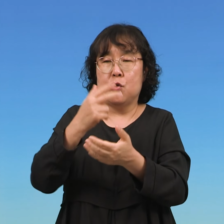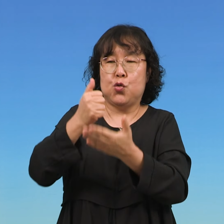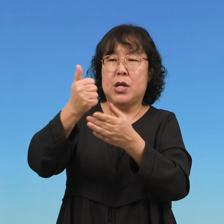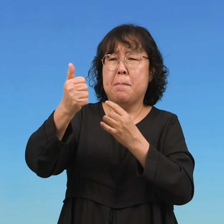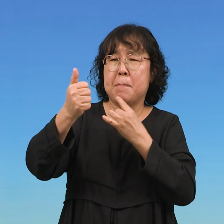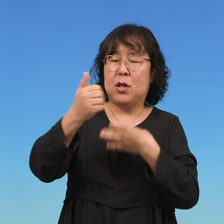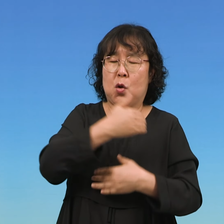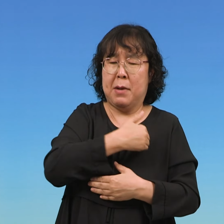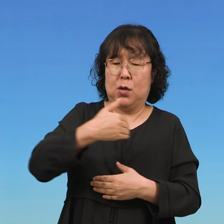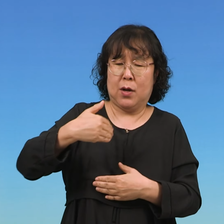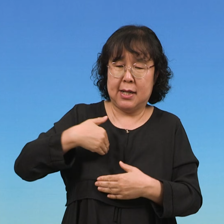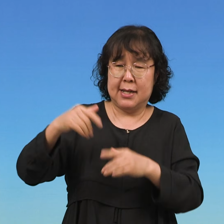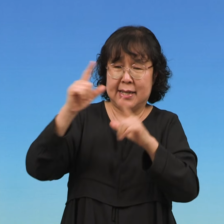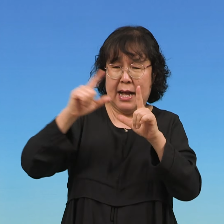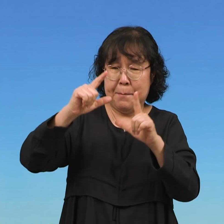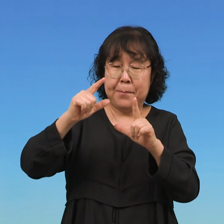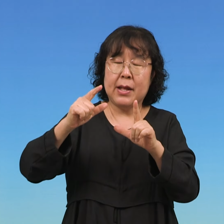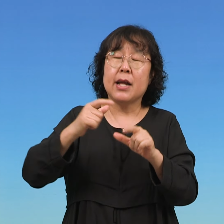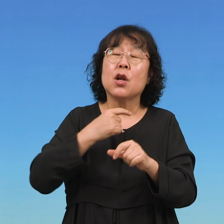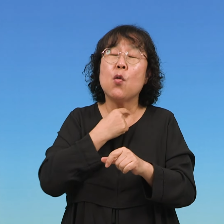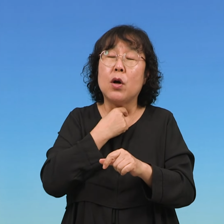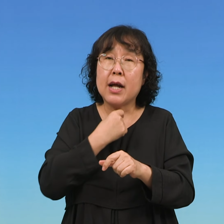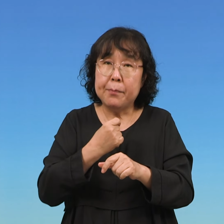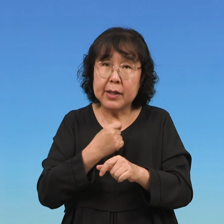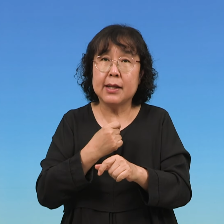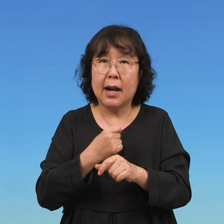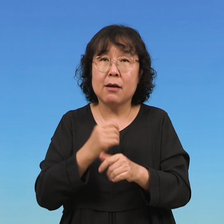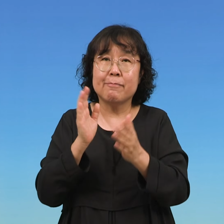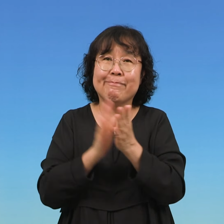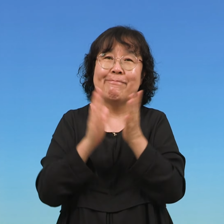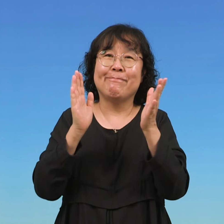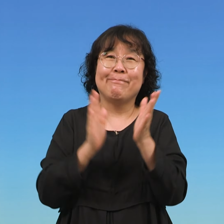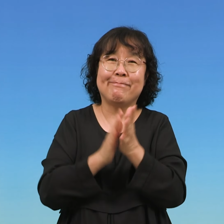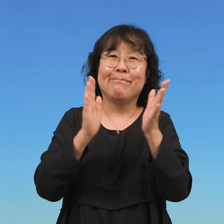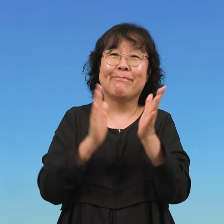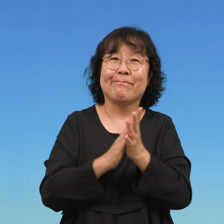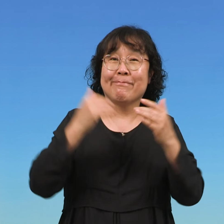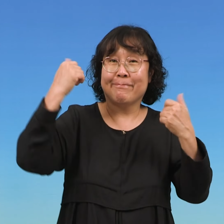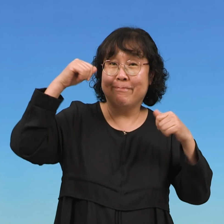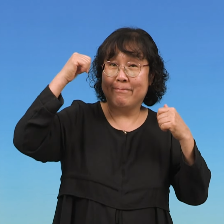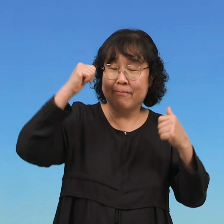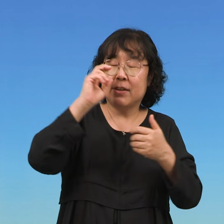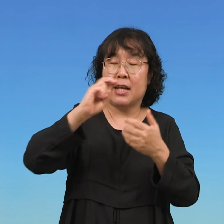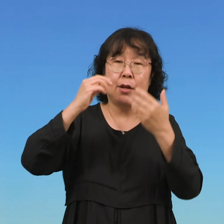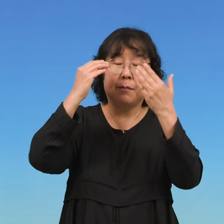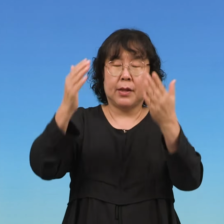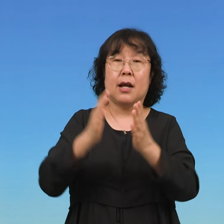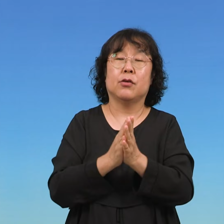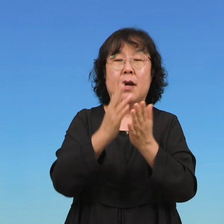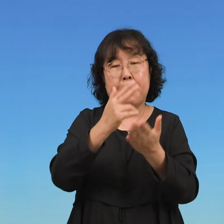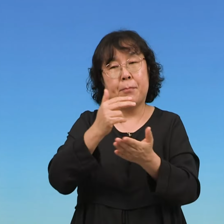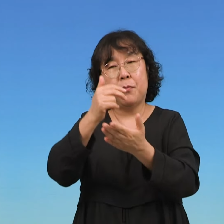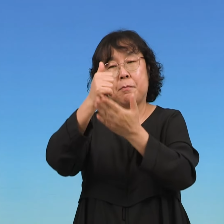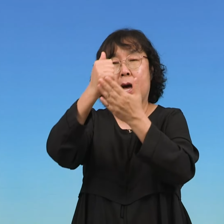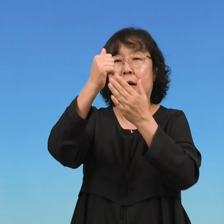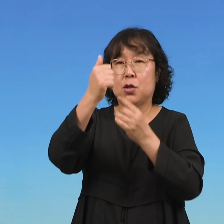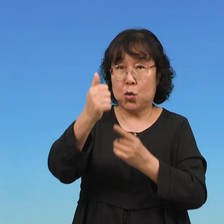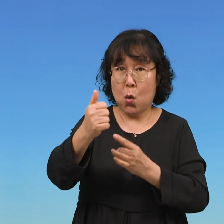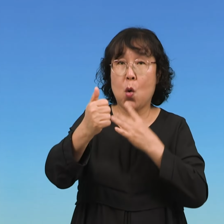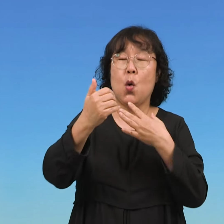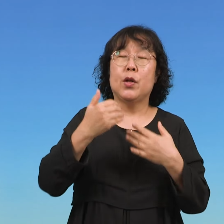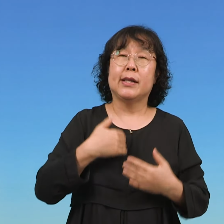만족하는 그런 삶을 살기를 원합니다 우리 손뼉 치면서 기뻐하면서 춤을 추면서 하나님 앞에 찬양합니다